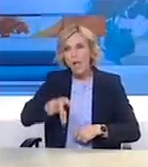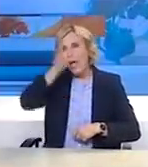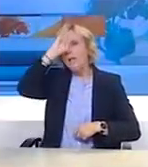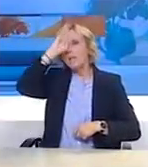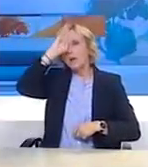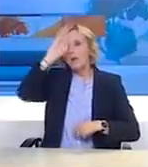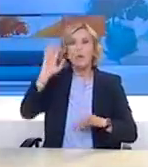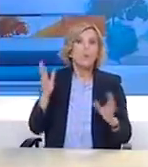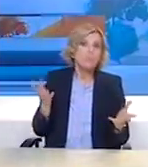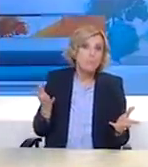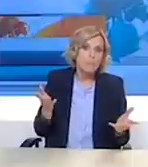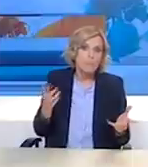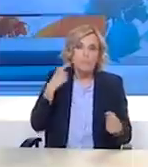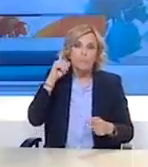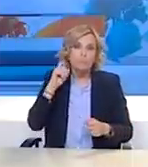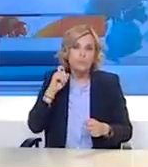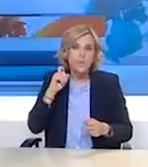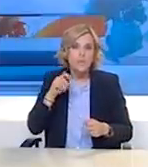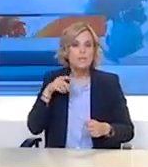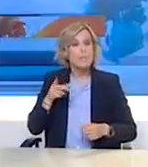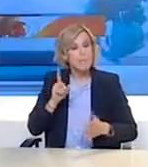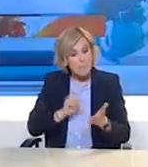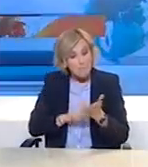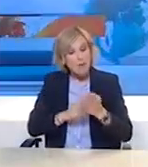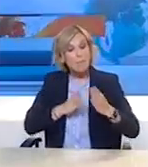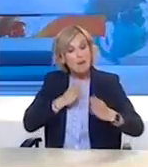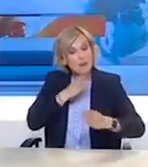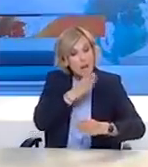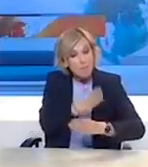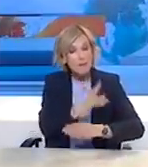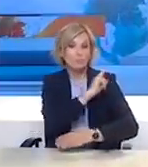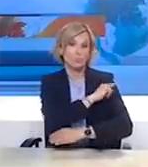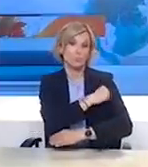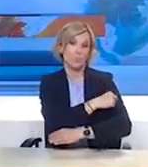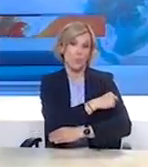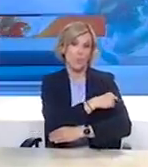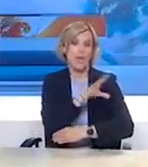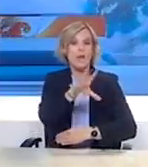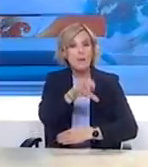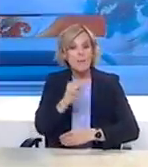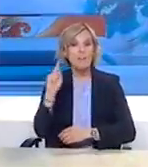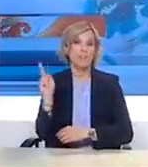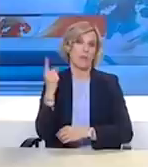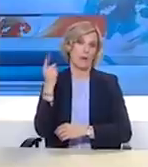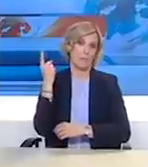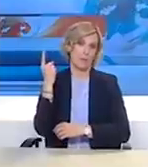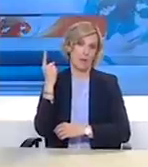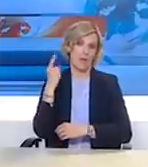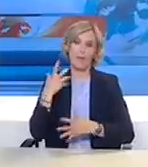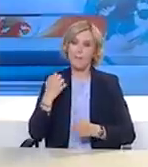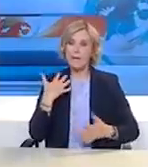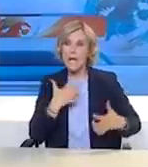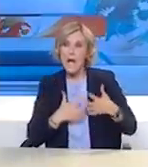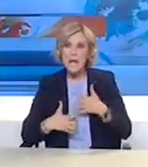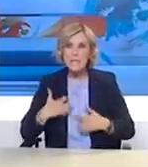και εκεί με τα κατάλληλα μέτρα θα εξεταστείς και θα πάρεις την ενδεχομένως σωτήρια για σένα θεραπεία. Υπάρχει η ανησυχία